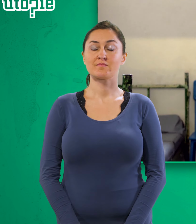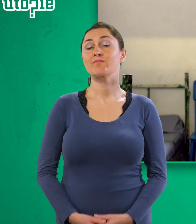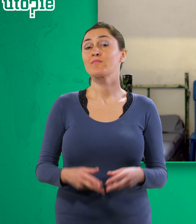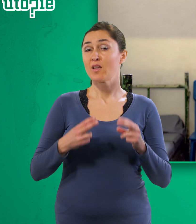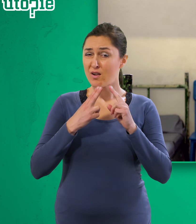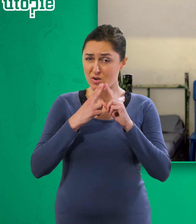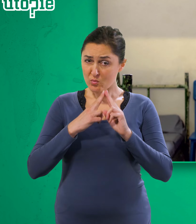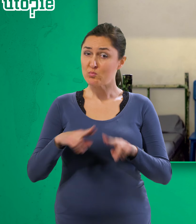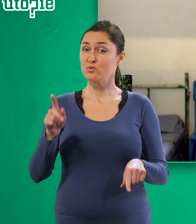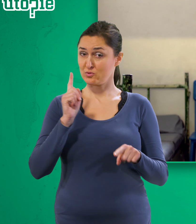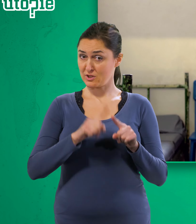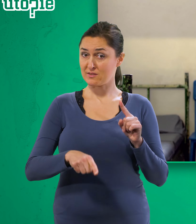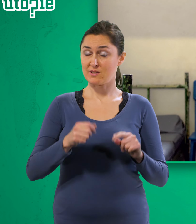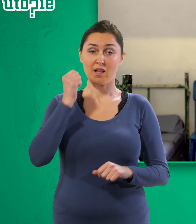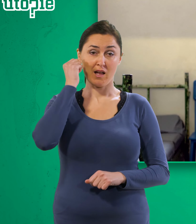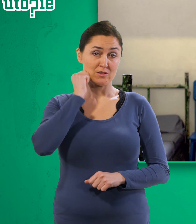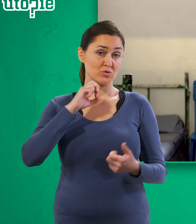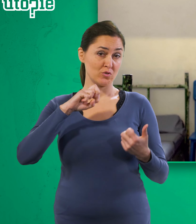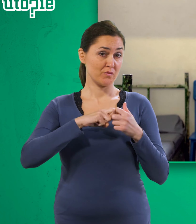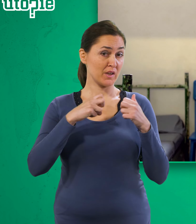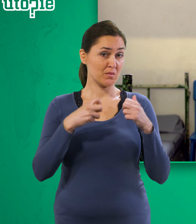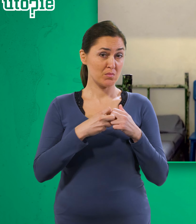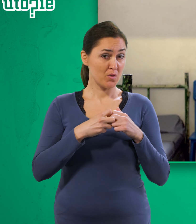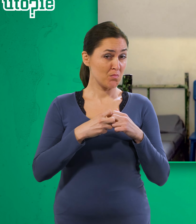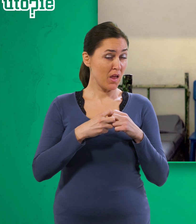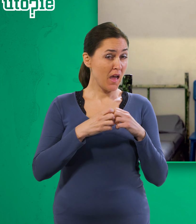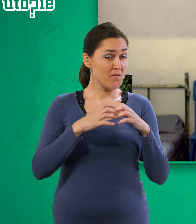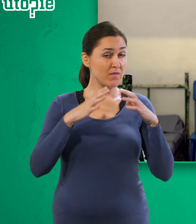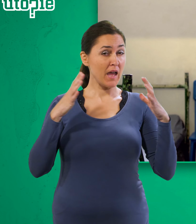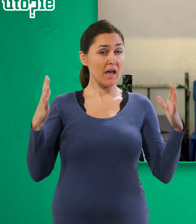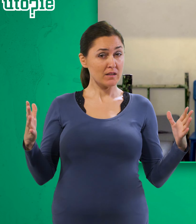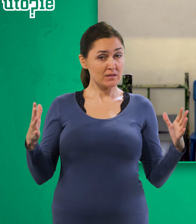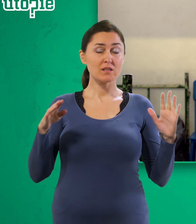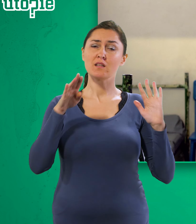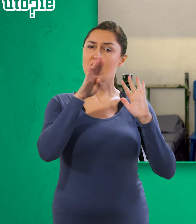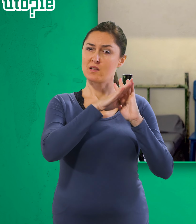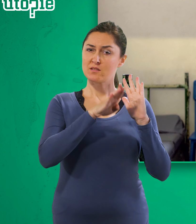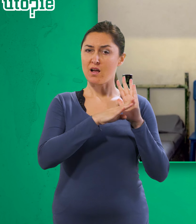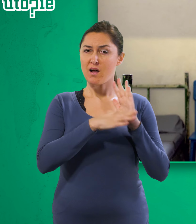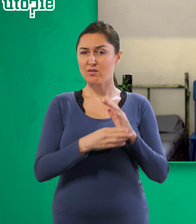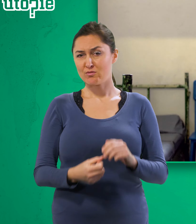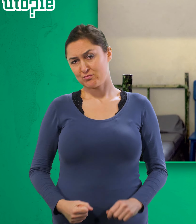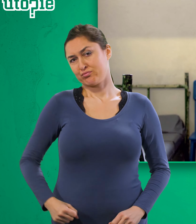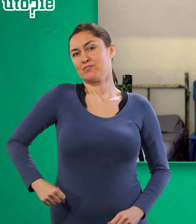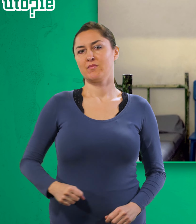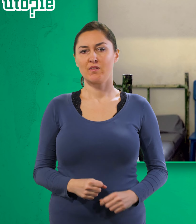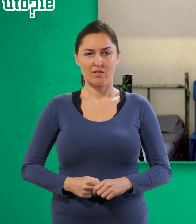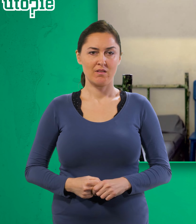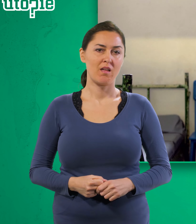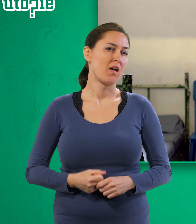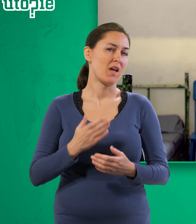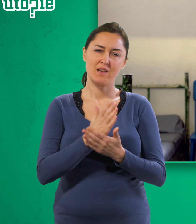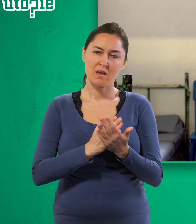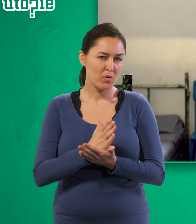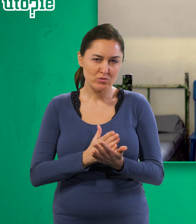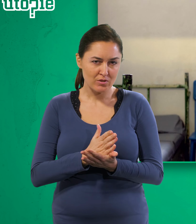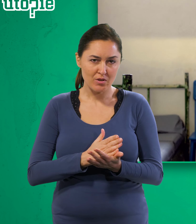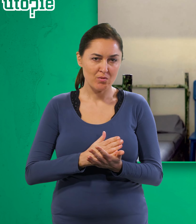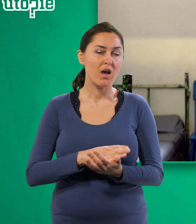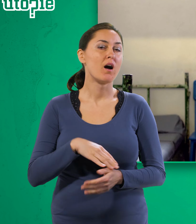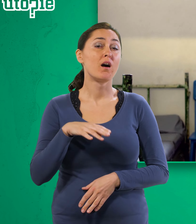Co vlastně je tou příčinou, já bych řekla, že mnoho odborníků se samozřejmě zabývá právě tou